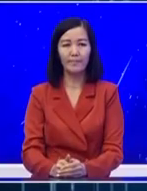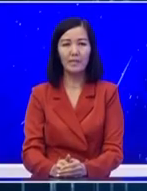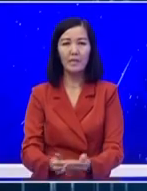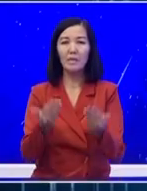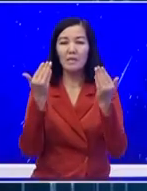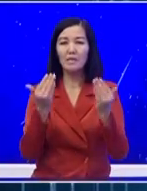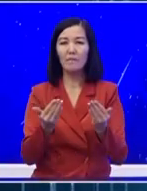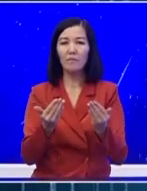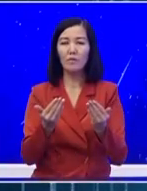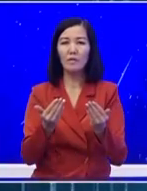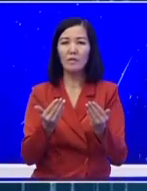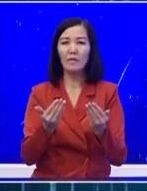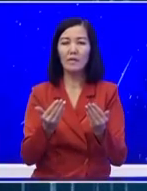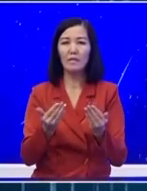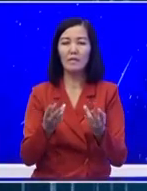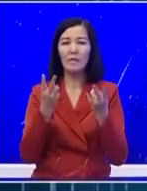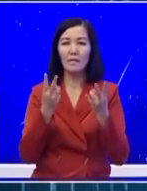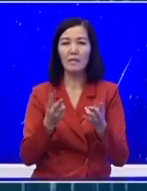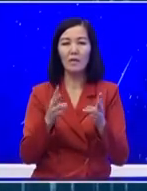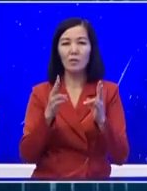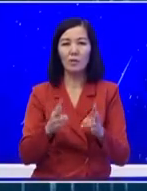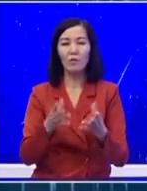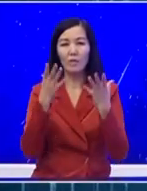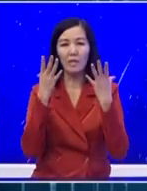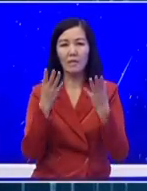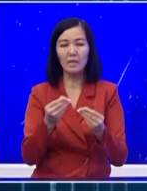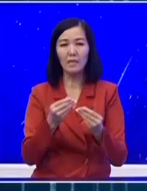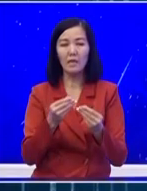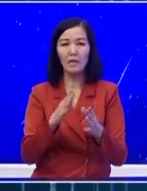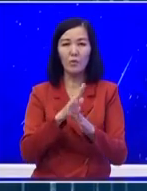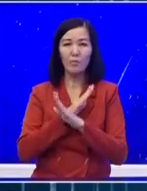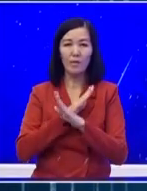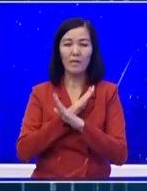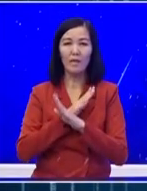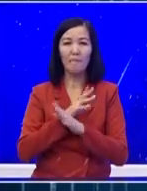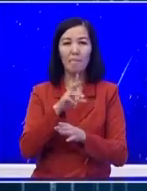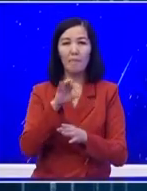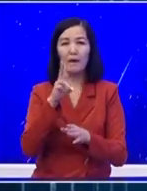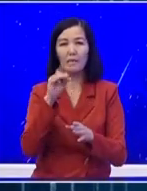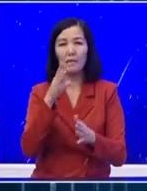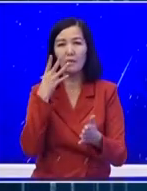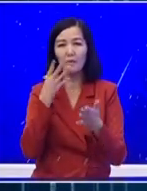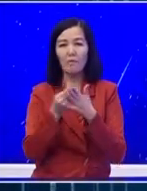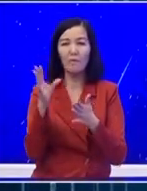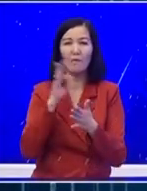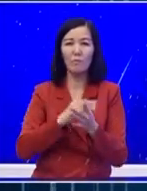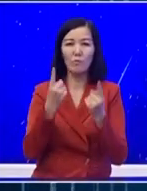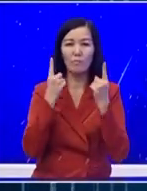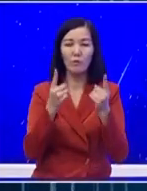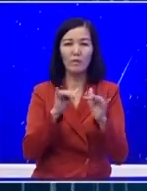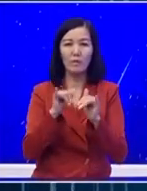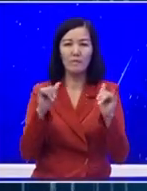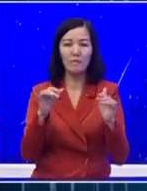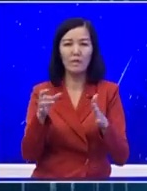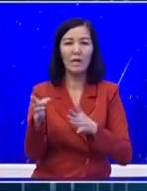Сегодня для нас траурный день. Ушла из жизни Сулейменова Гульжан Магдановна. За свою жизнь она успела внести колоссальный вклад в развитие